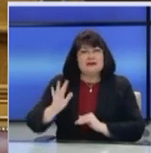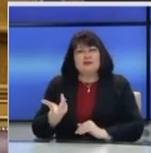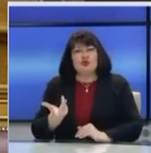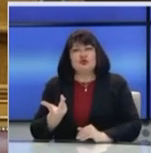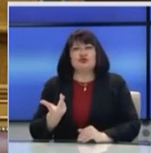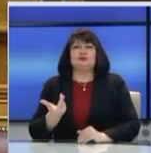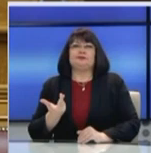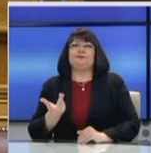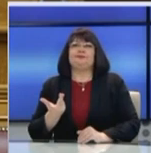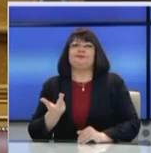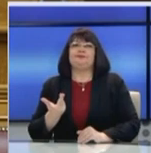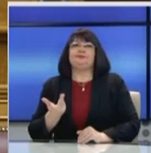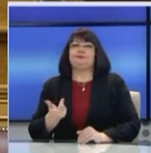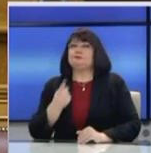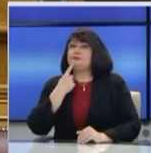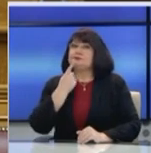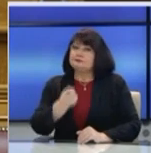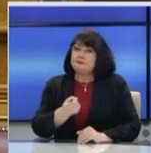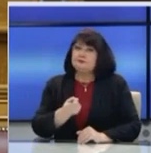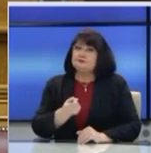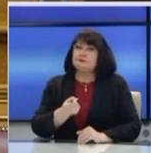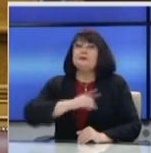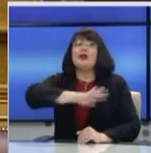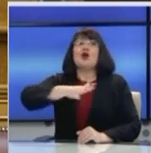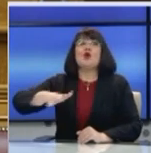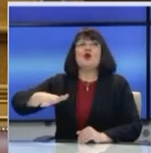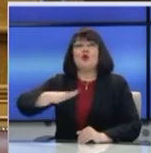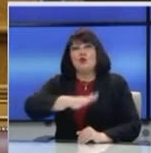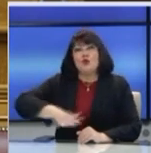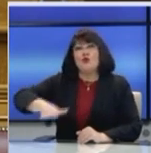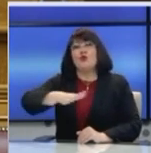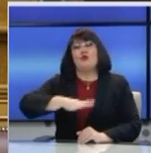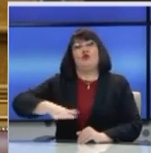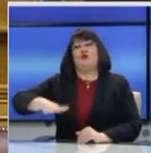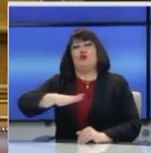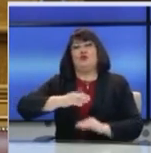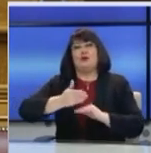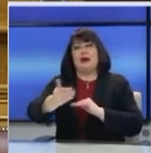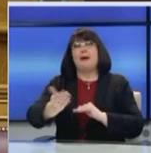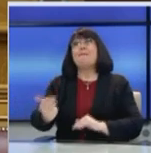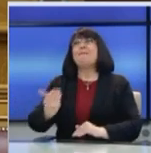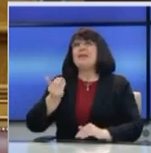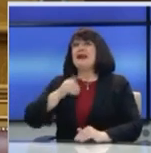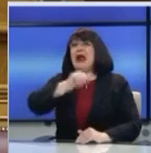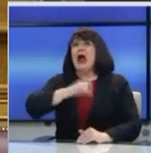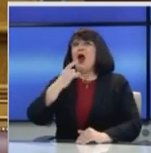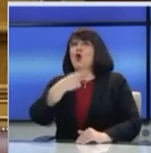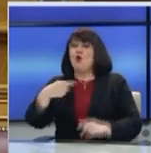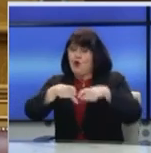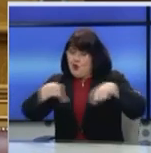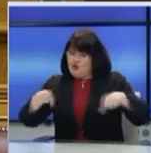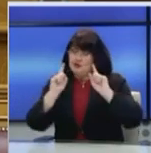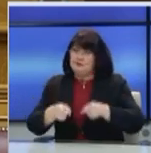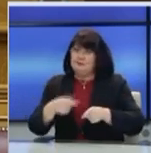συγκυρία, αναφέρομαι σε μια επέκταση χωρικών υδάτων η οποία θα γινόταν πριν από την οριοθέτηση αποκλειστικής οικονομικής ζώνης, θα